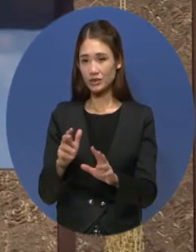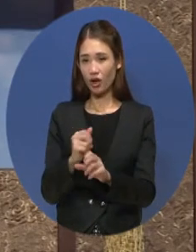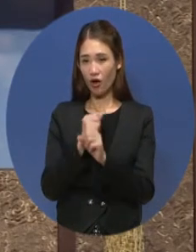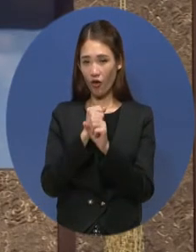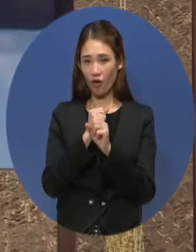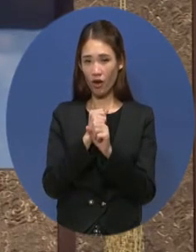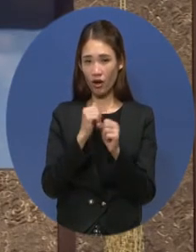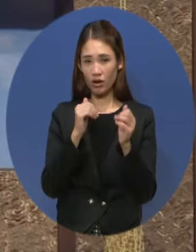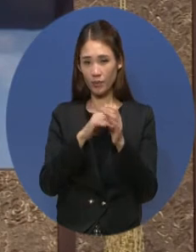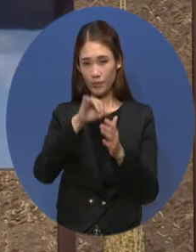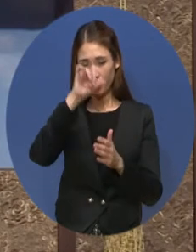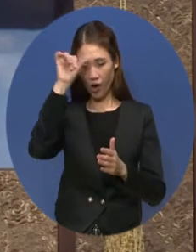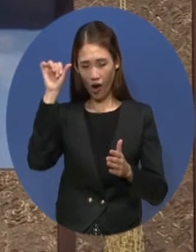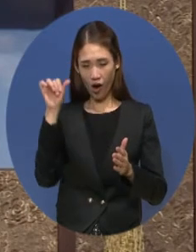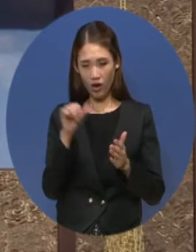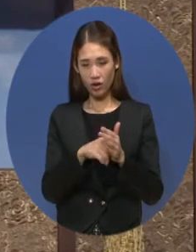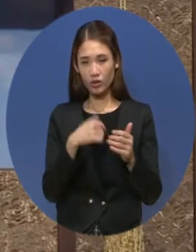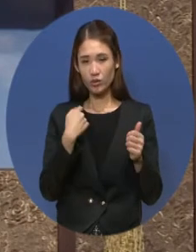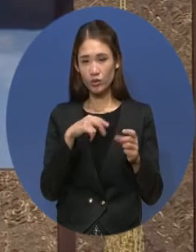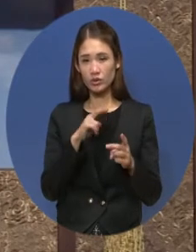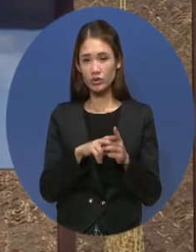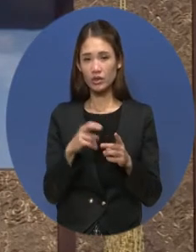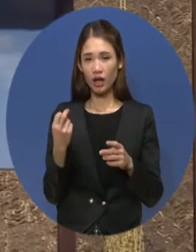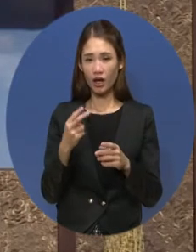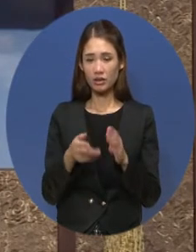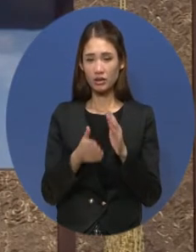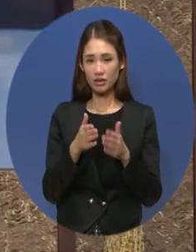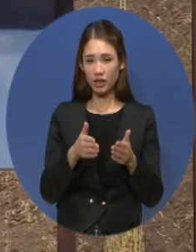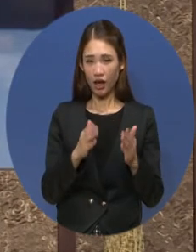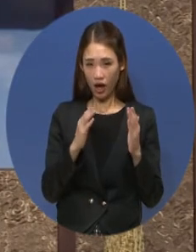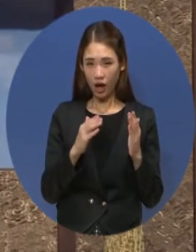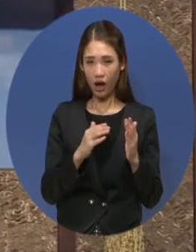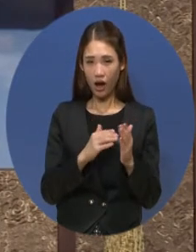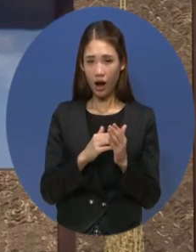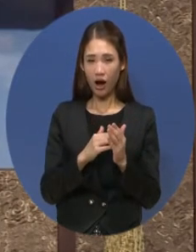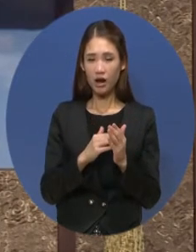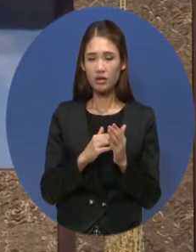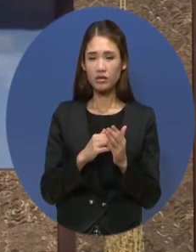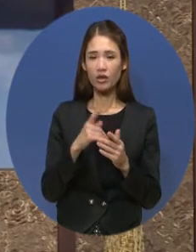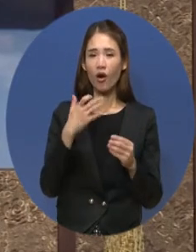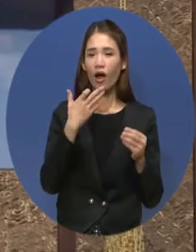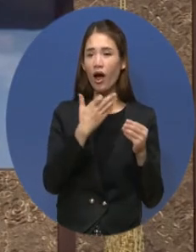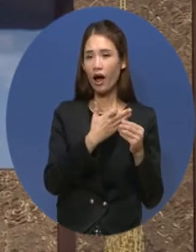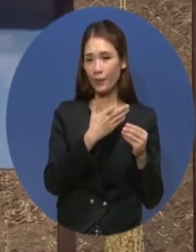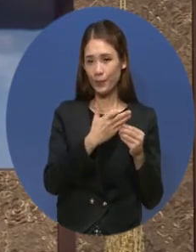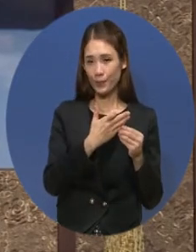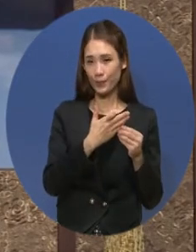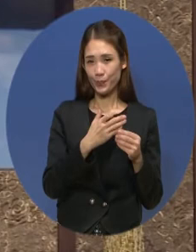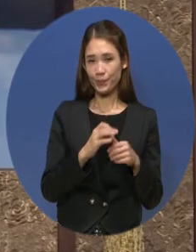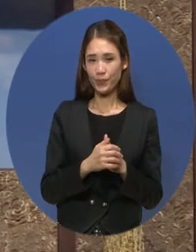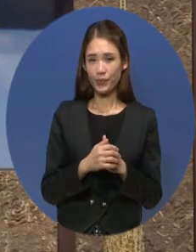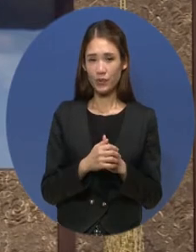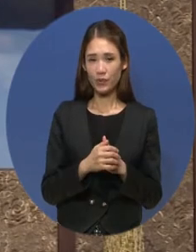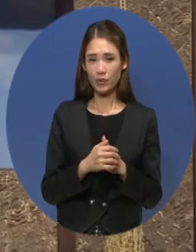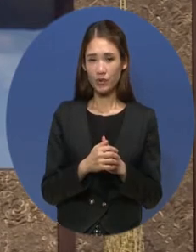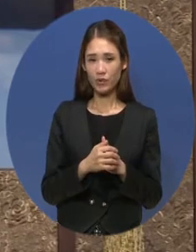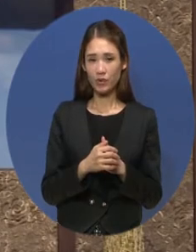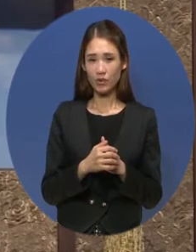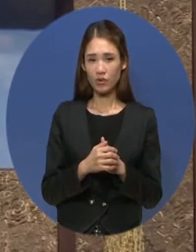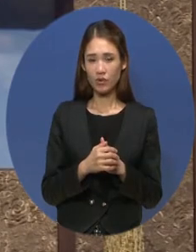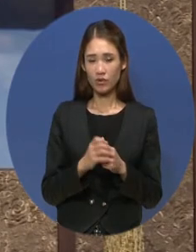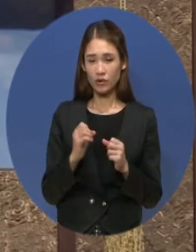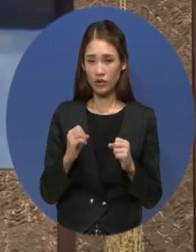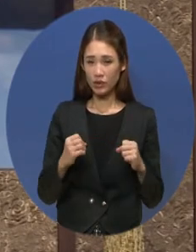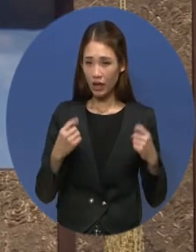교육 센터 를 이제 다시 새롭게 설립을 하다보니까 19번째 가 되었죠 그래서 어 계기 라고 얘기하면